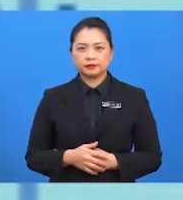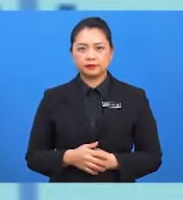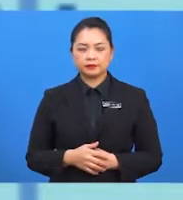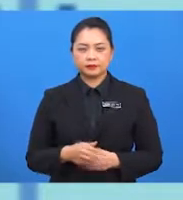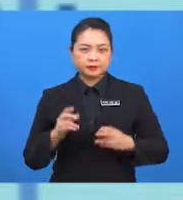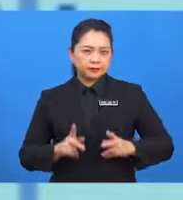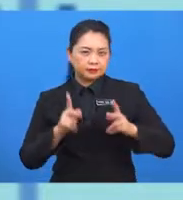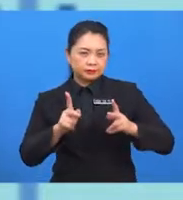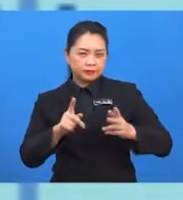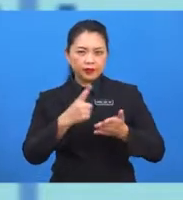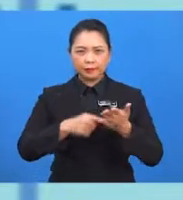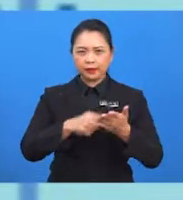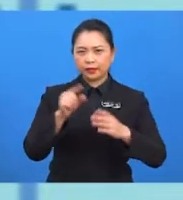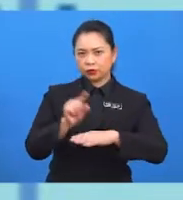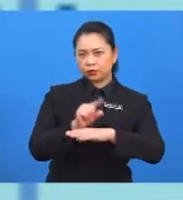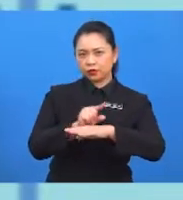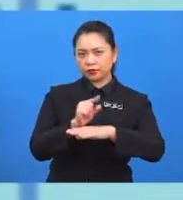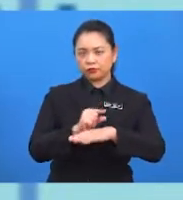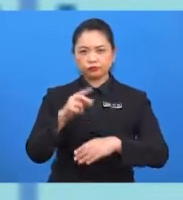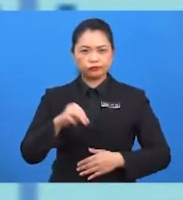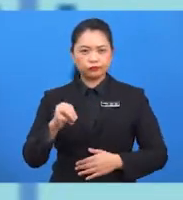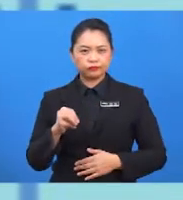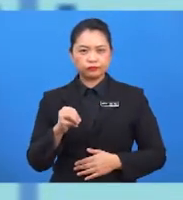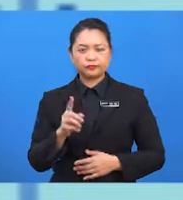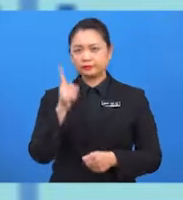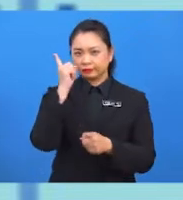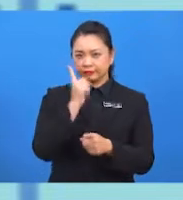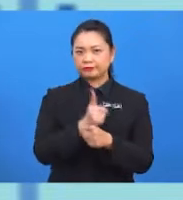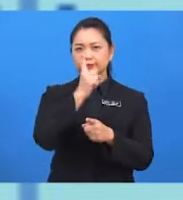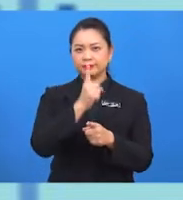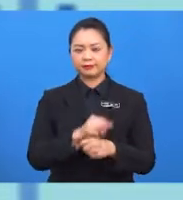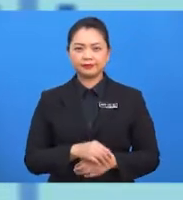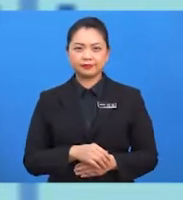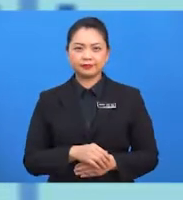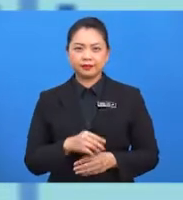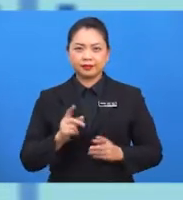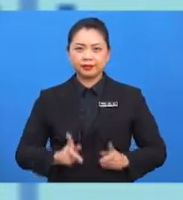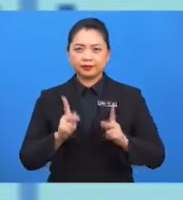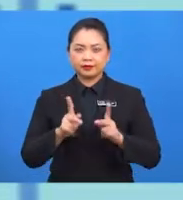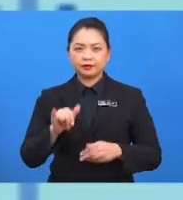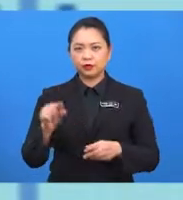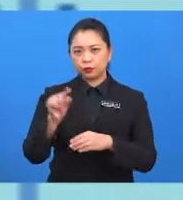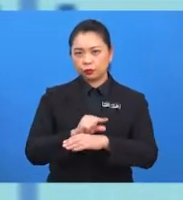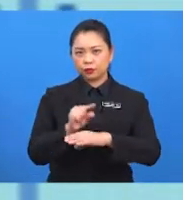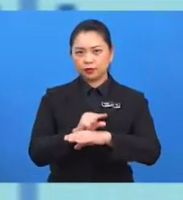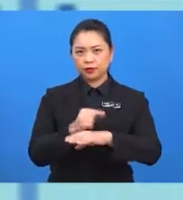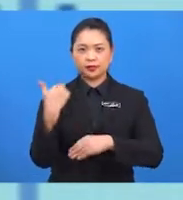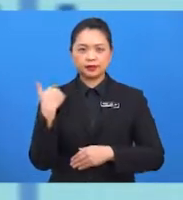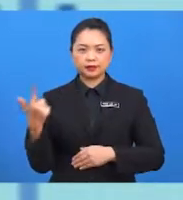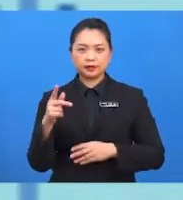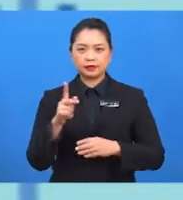Hai kaidah atau kayak digunakan di sini murid-murid digojlok Hai sekali Saidah yang digunakan ialah